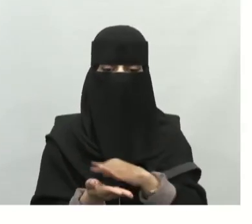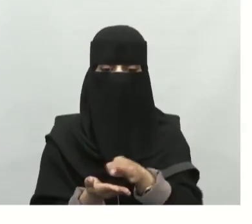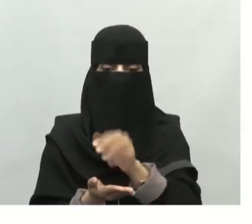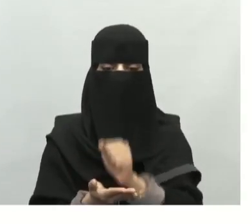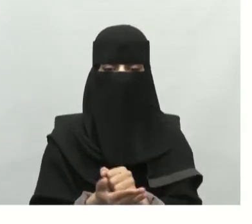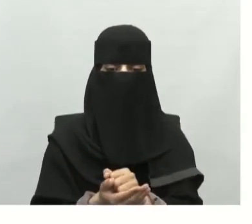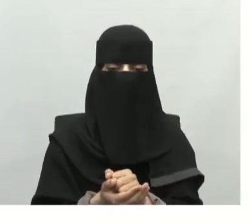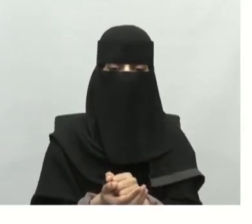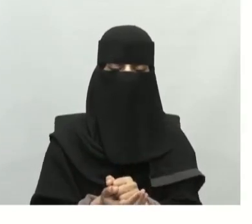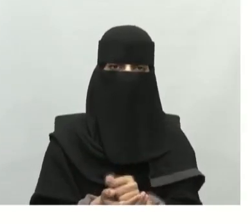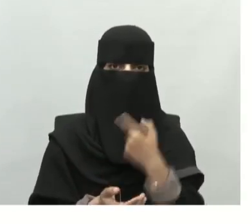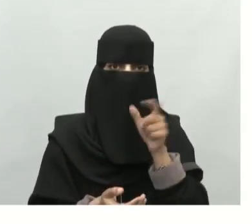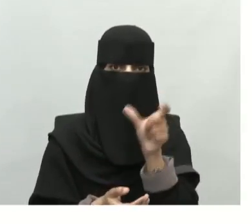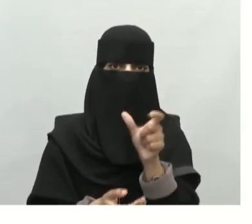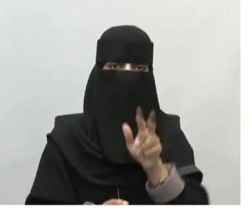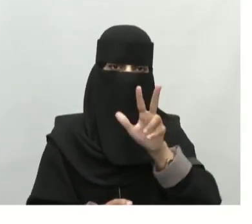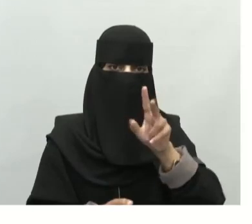هنا كلمه زواحف